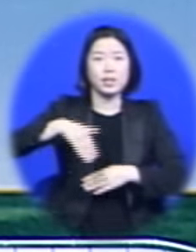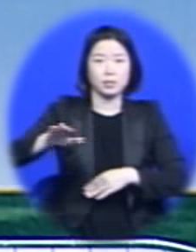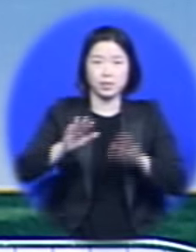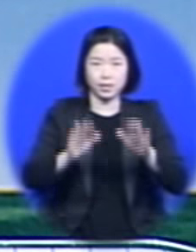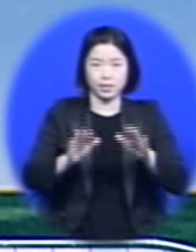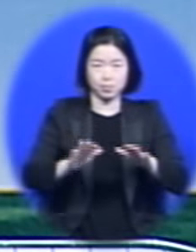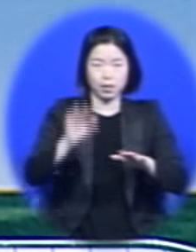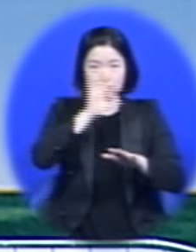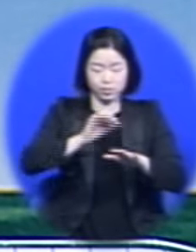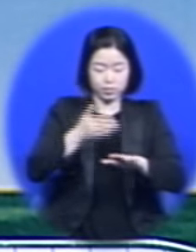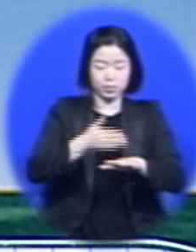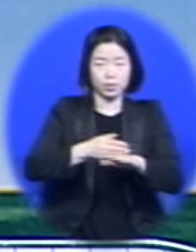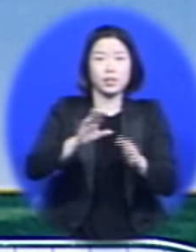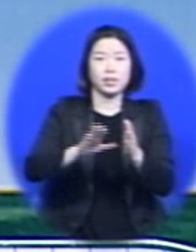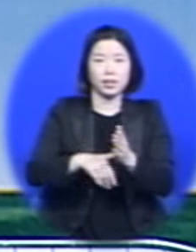수련회는